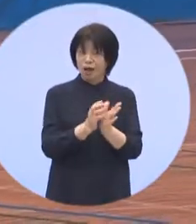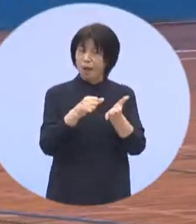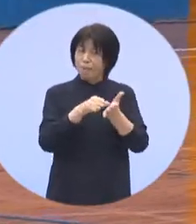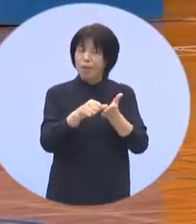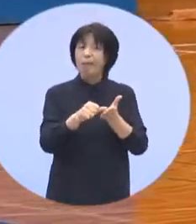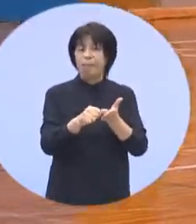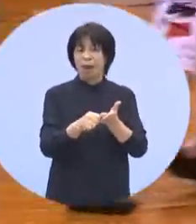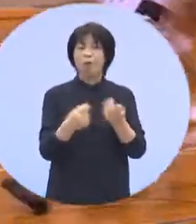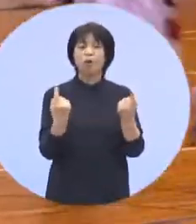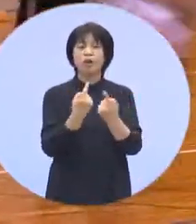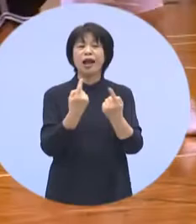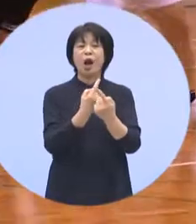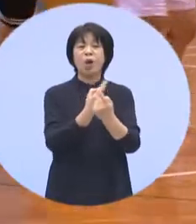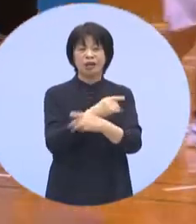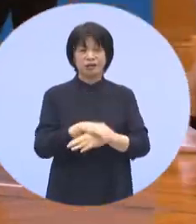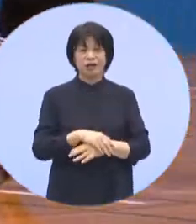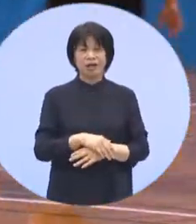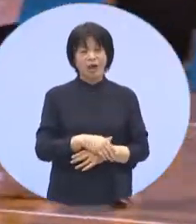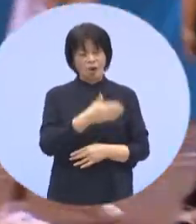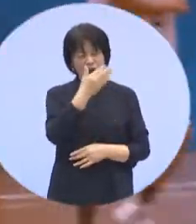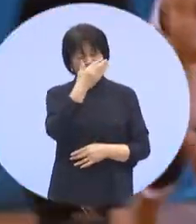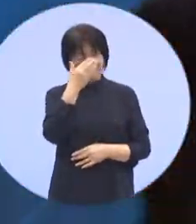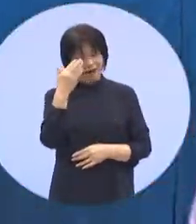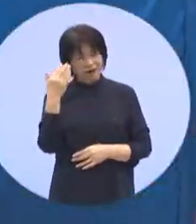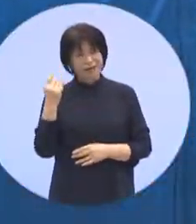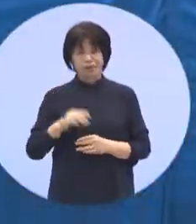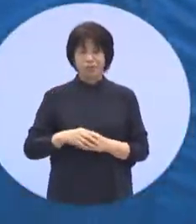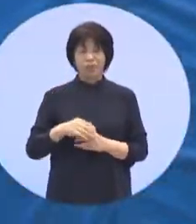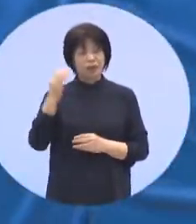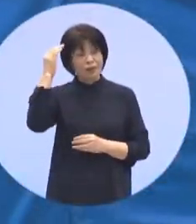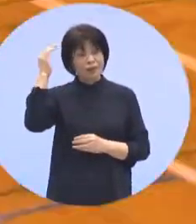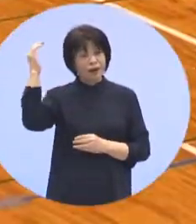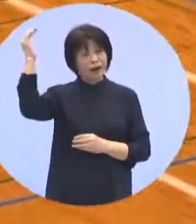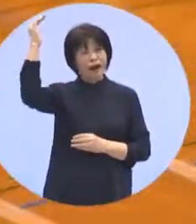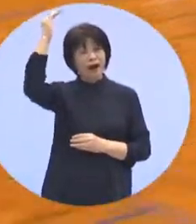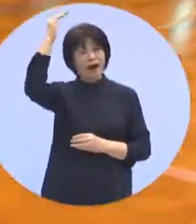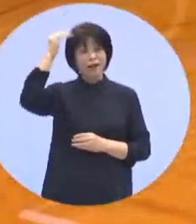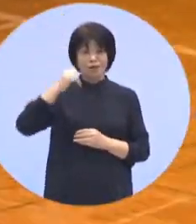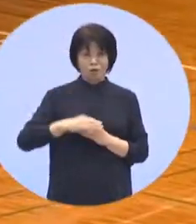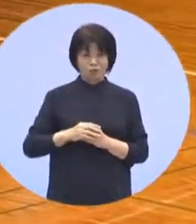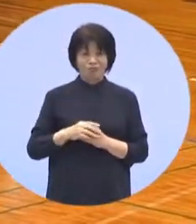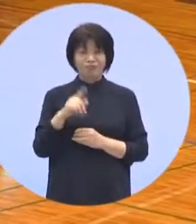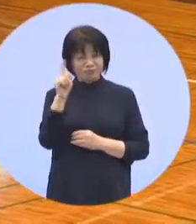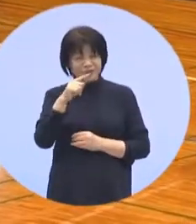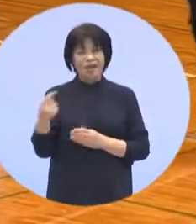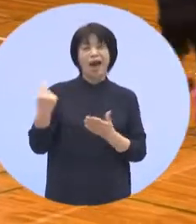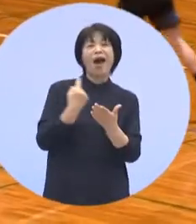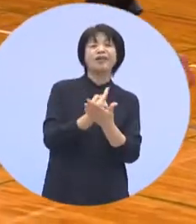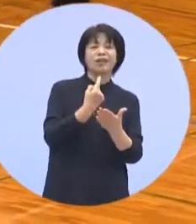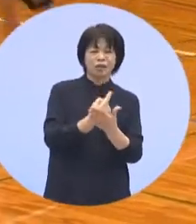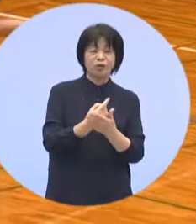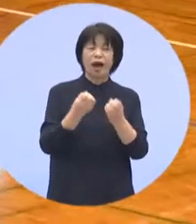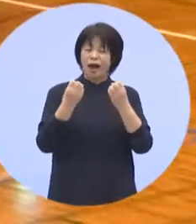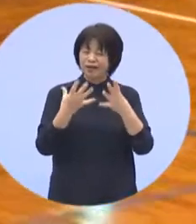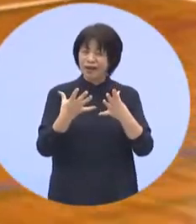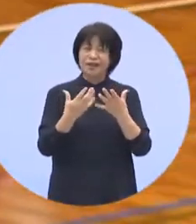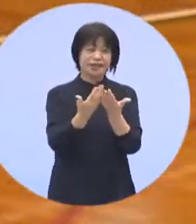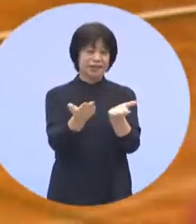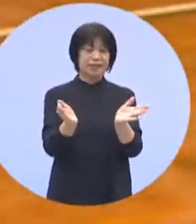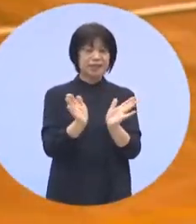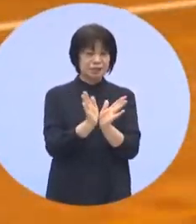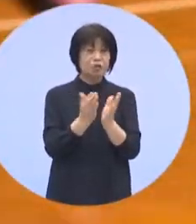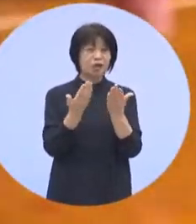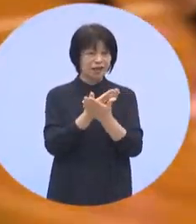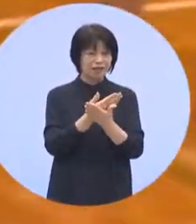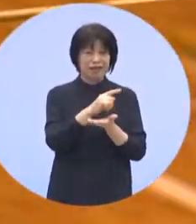って、かなり若い選手であったり大きい選手っていうのもどんどん入ってきてて、まあ、新生ギフスープスを、今シーズンをお